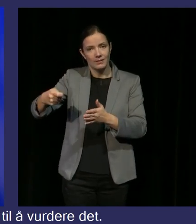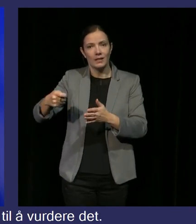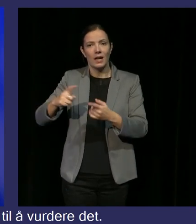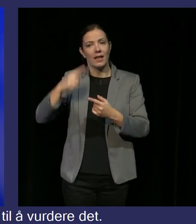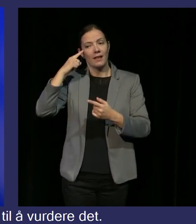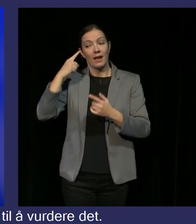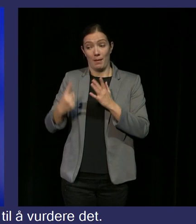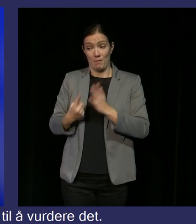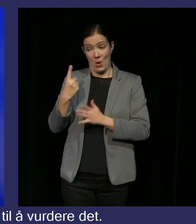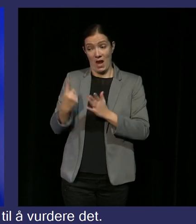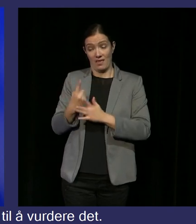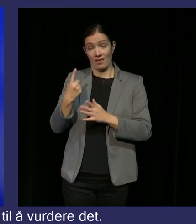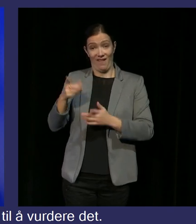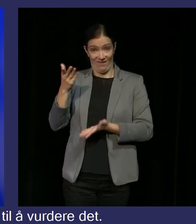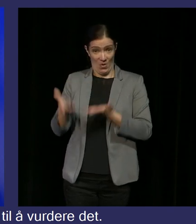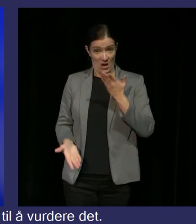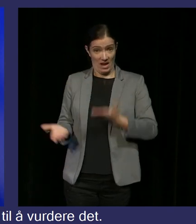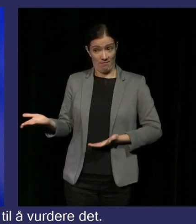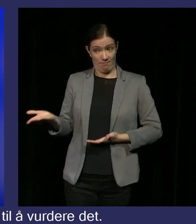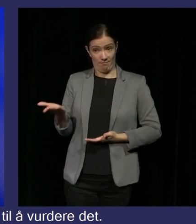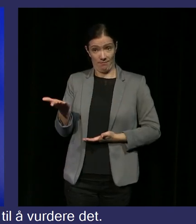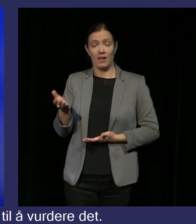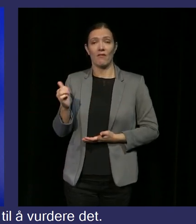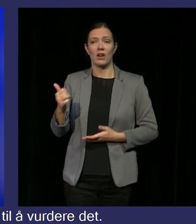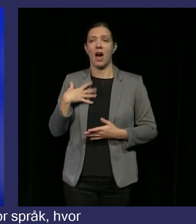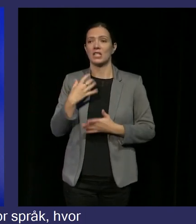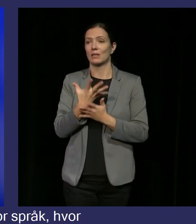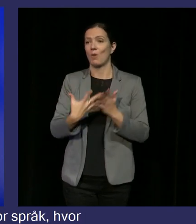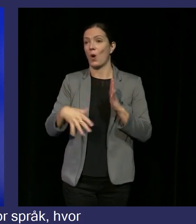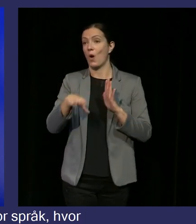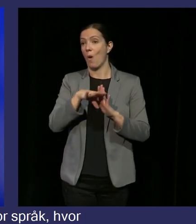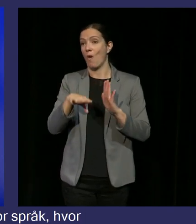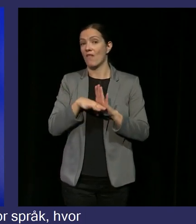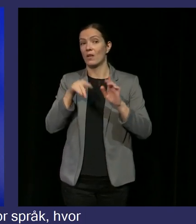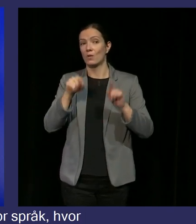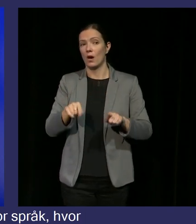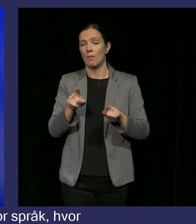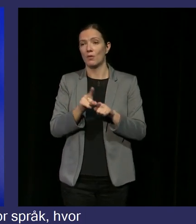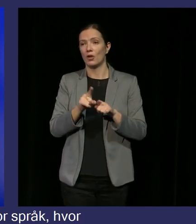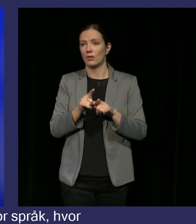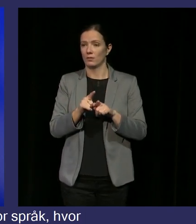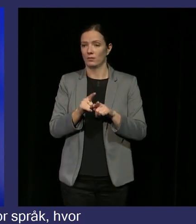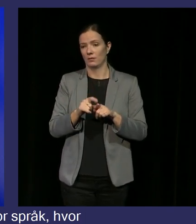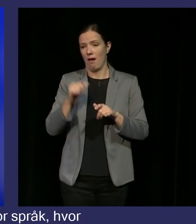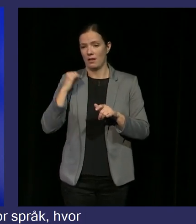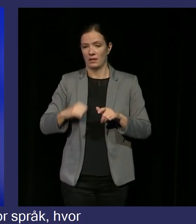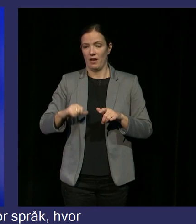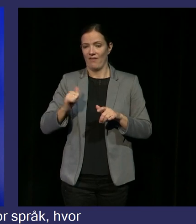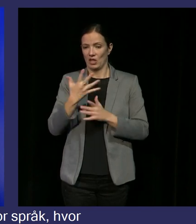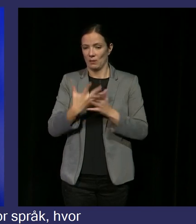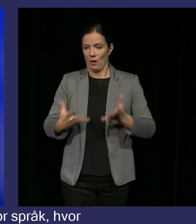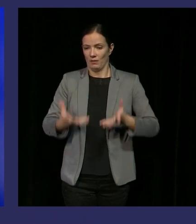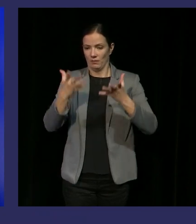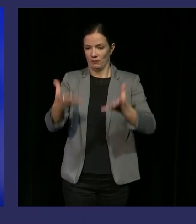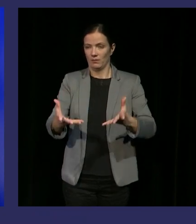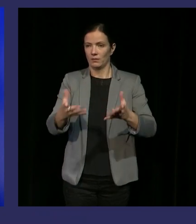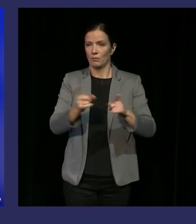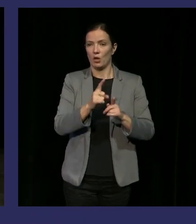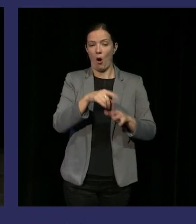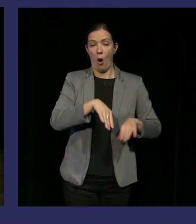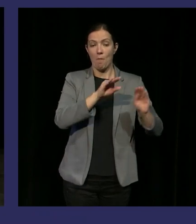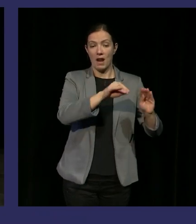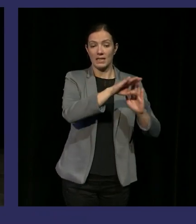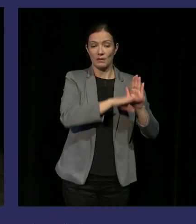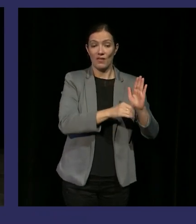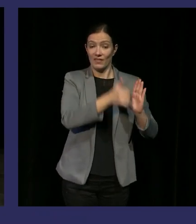en anledning til å vurdere det, fordi vi har språkloven nå, som setter et overgripende ansvar for språk, hvor opplæringsloven viktig, hvor